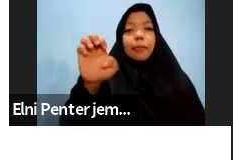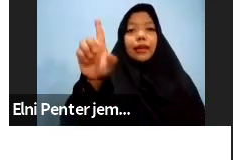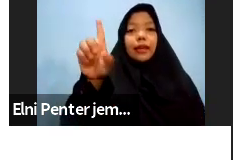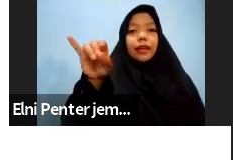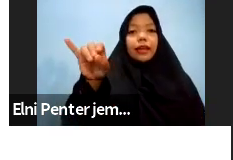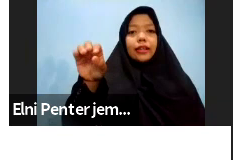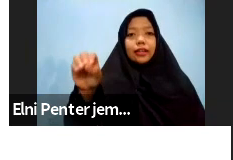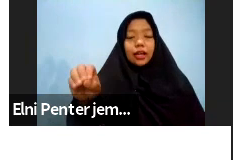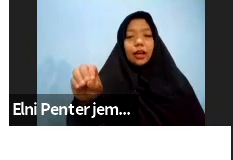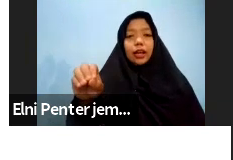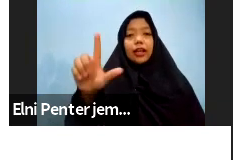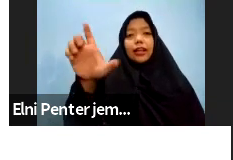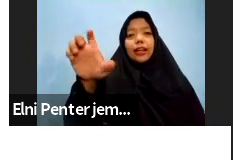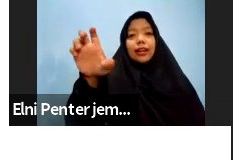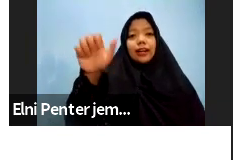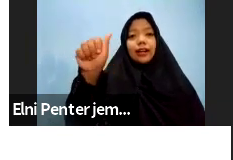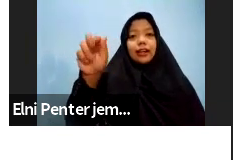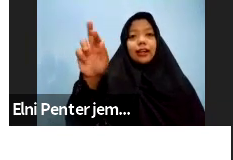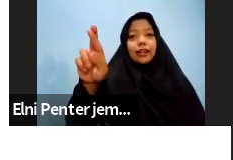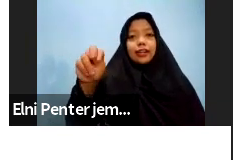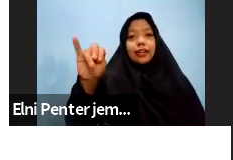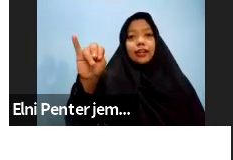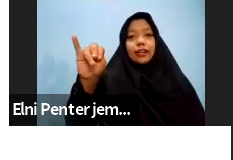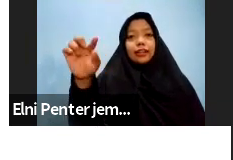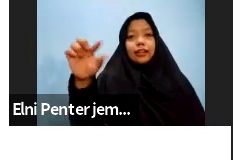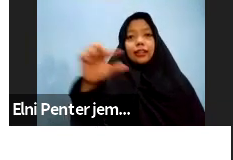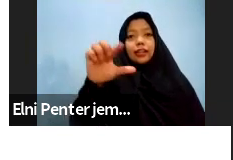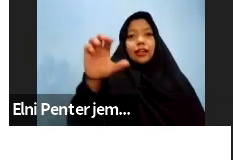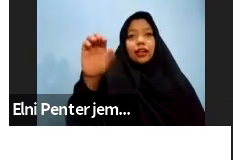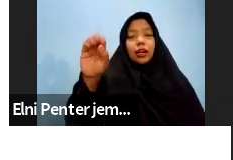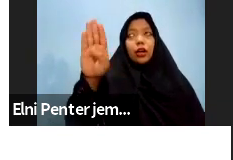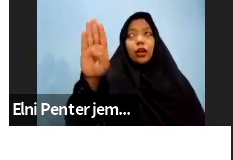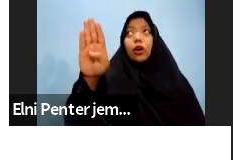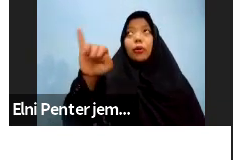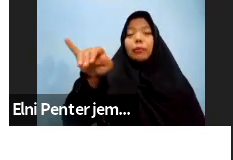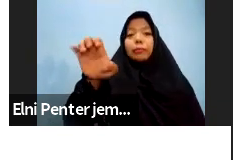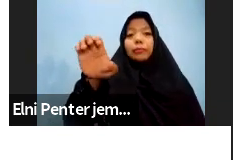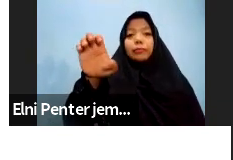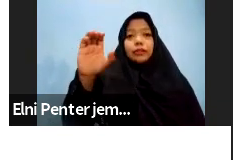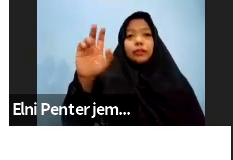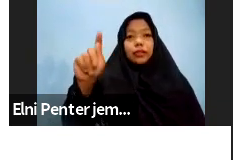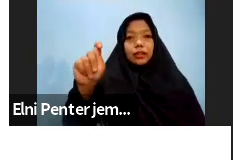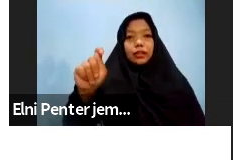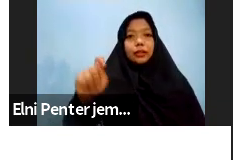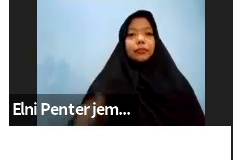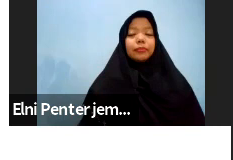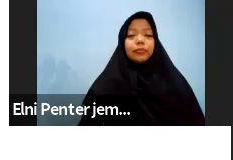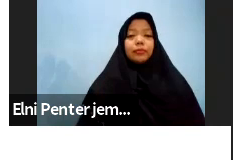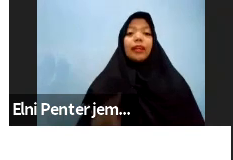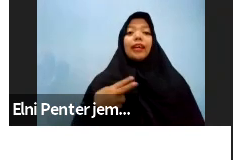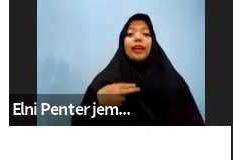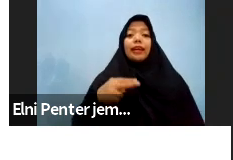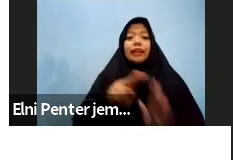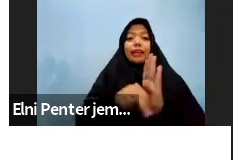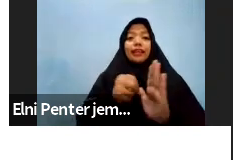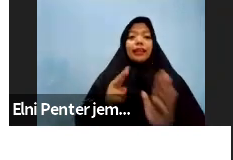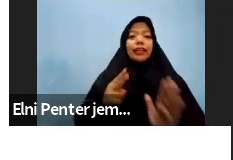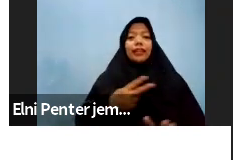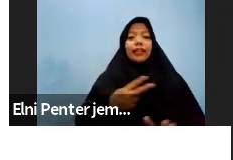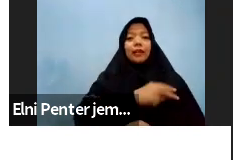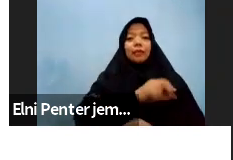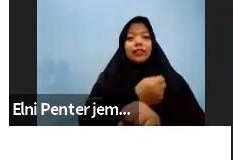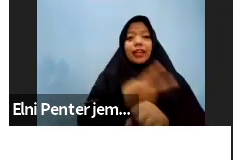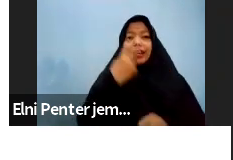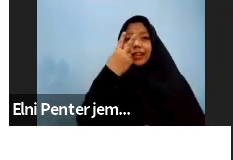bentuknya penggalan-penggalan materi juga ada banyak Nanti kita lihat juga bersama lalu ada media